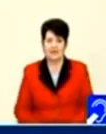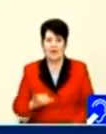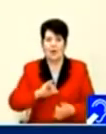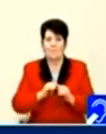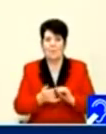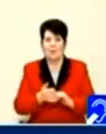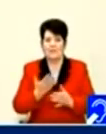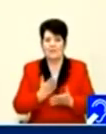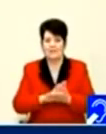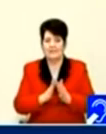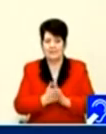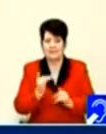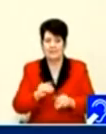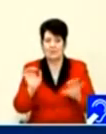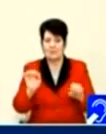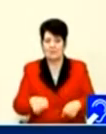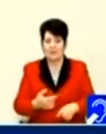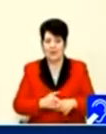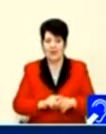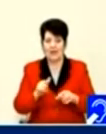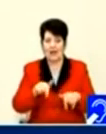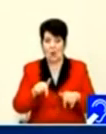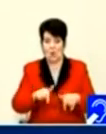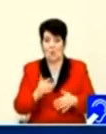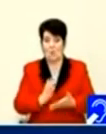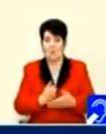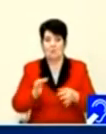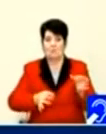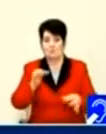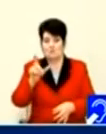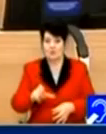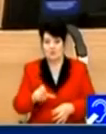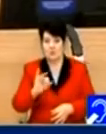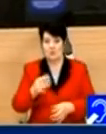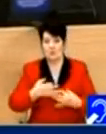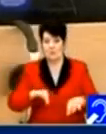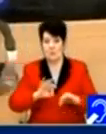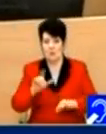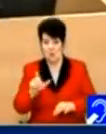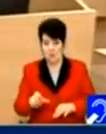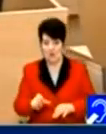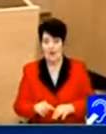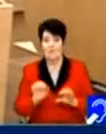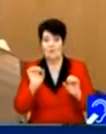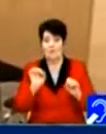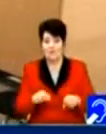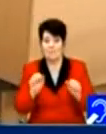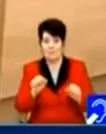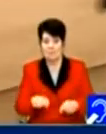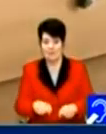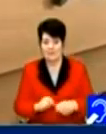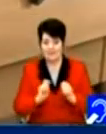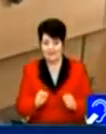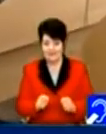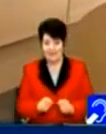condițiile care sunt și posibilitățile pe care le au acum judecătorii și procurorii vor da posibilitate ca